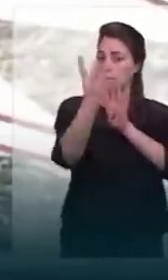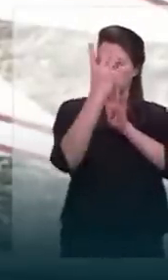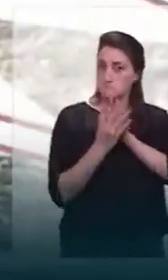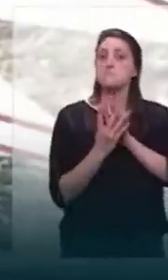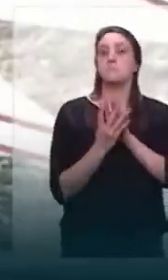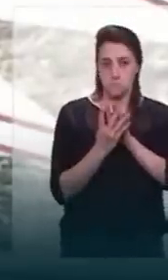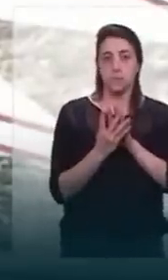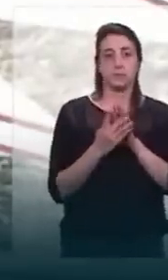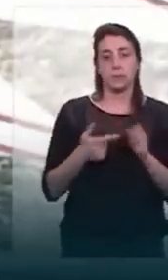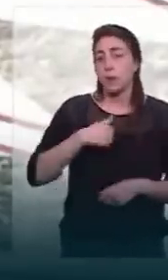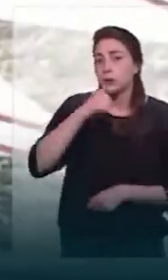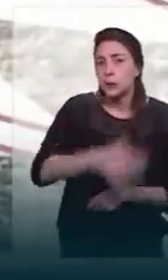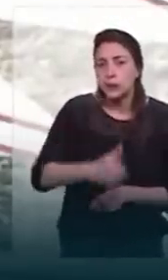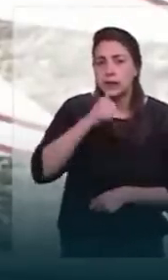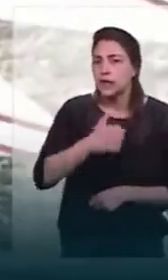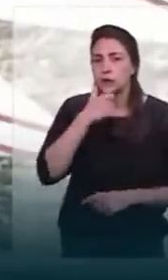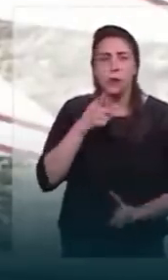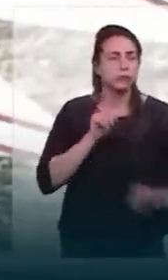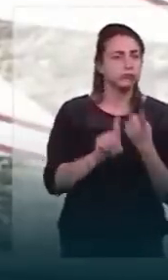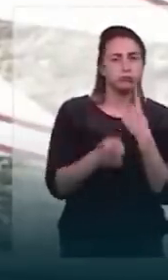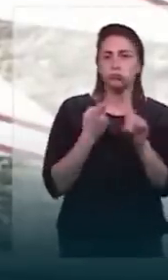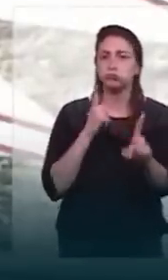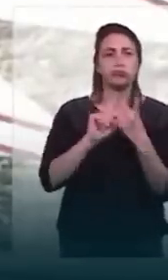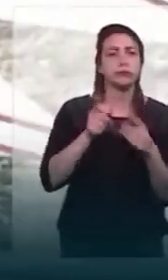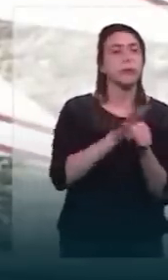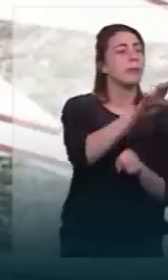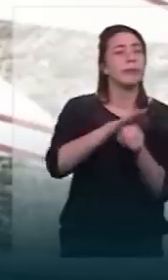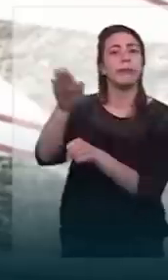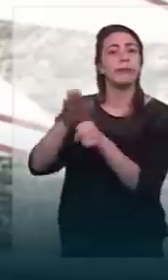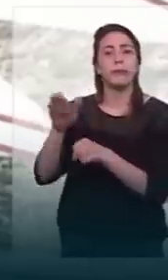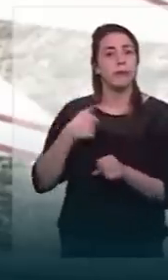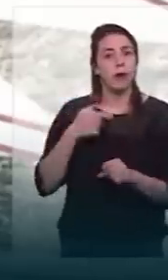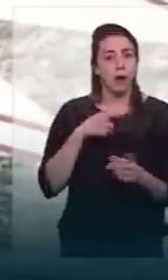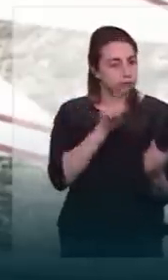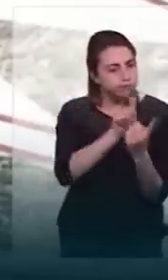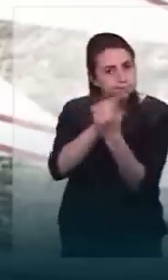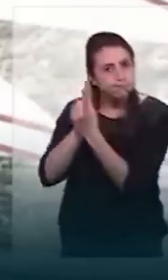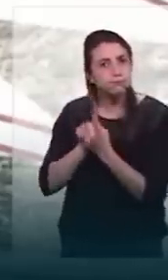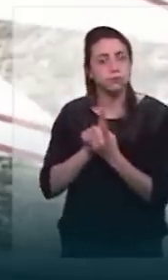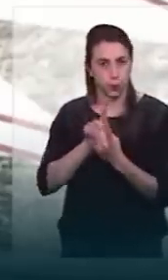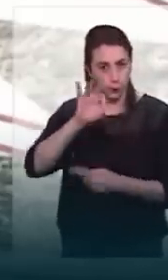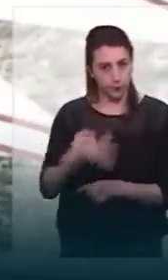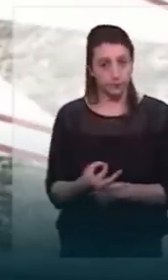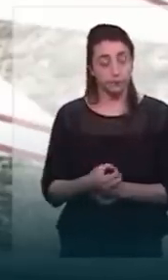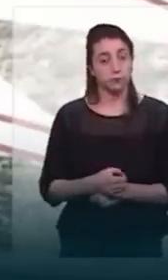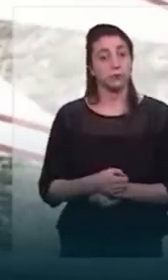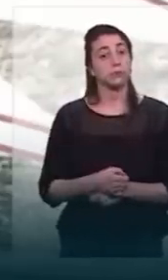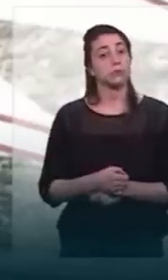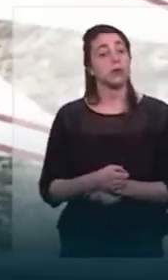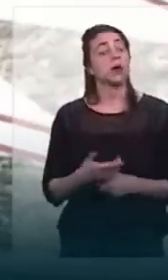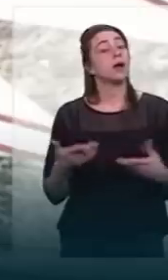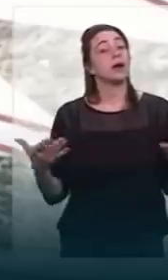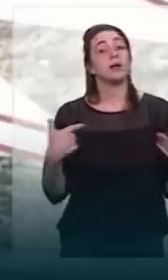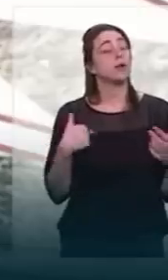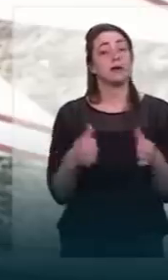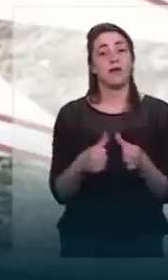et je les rencontre tous les jours dans mes déplacements. Mais je vais même vous dire mieux. Je leur demande, je les invite